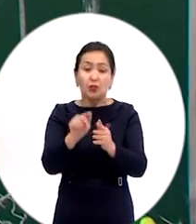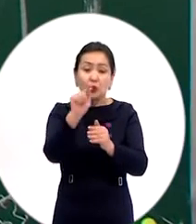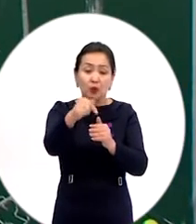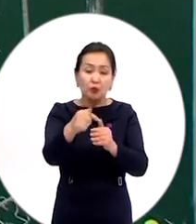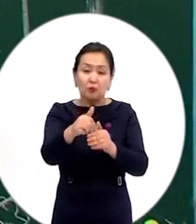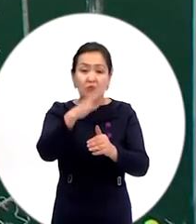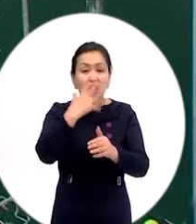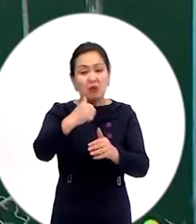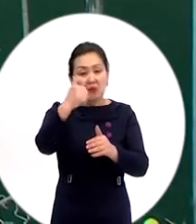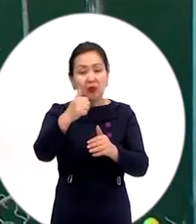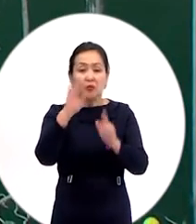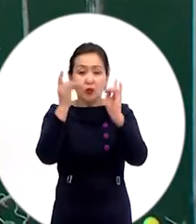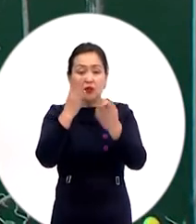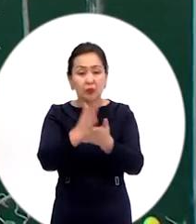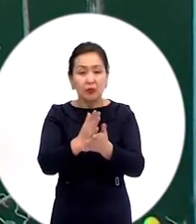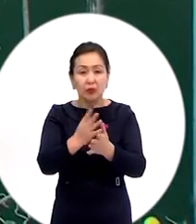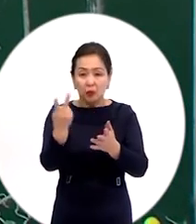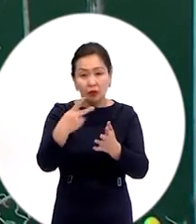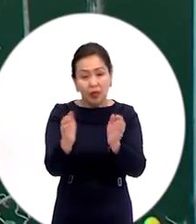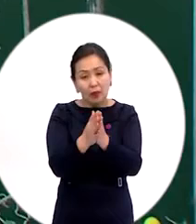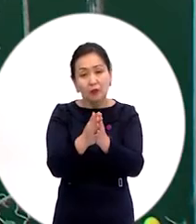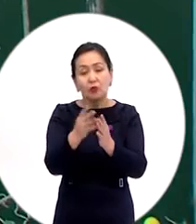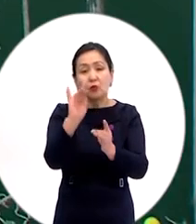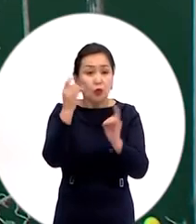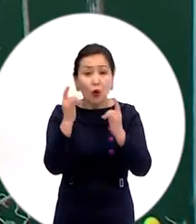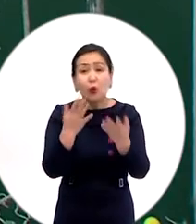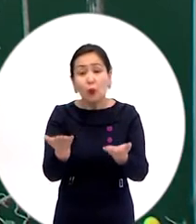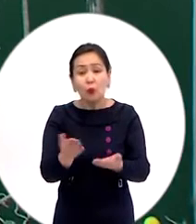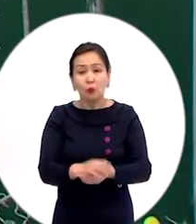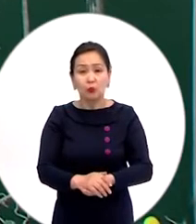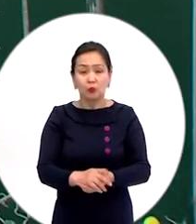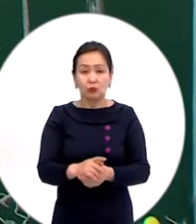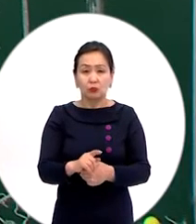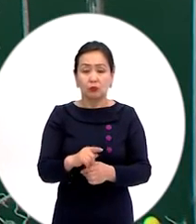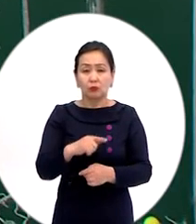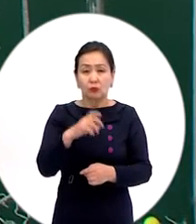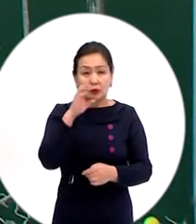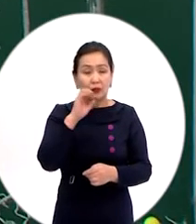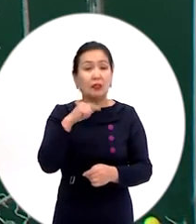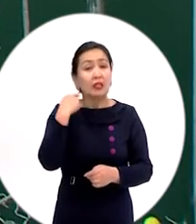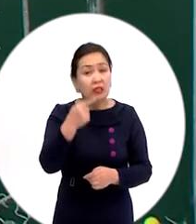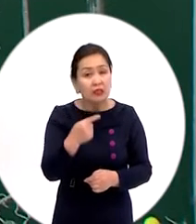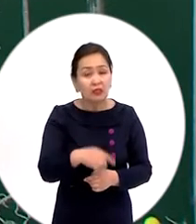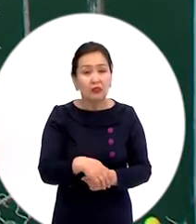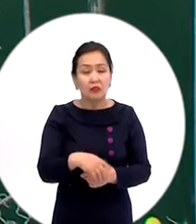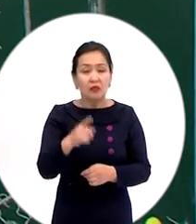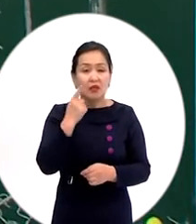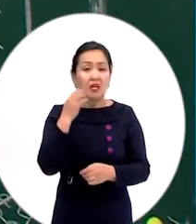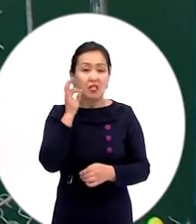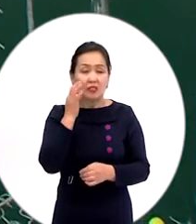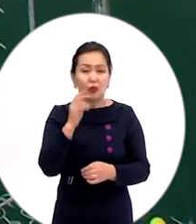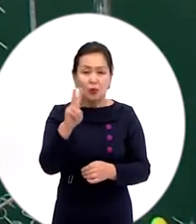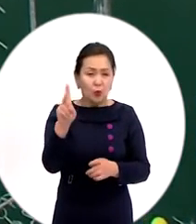урд их гоё тоглоомуд байна. Хоёлаа хамтдаа очиж тоглох уу гэж санал тавилаа.